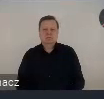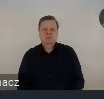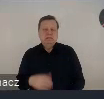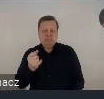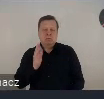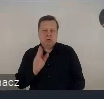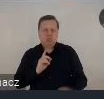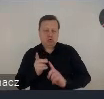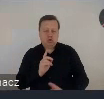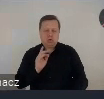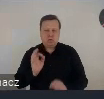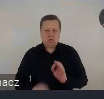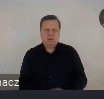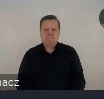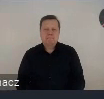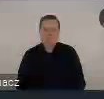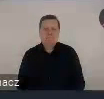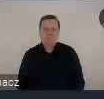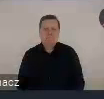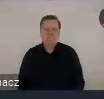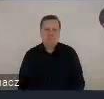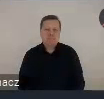porozmawiamy dokładniej.